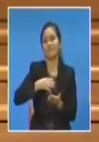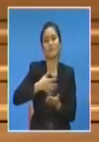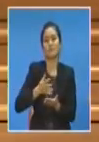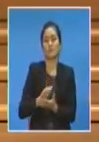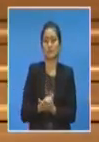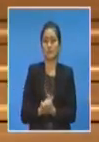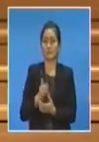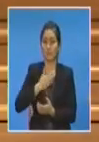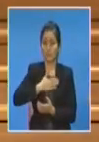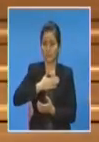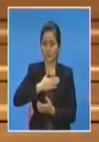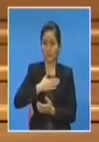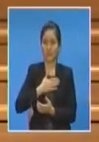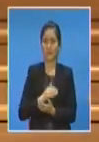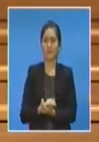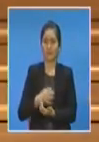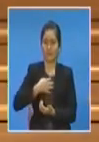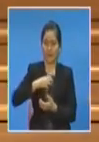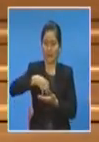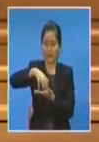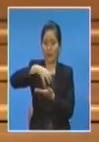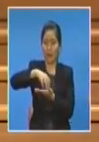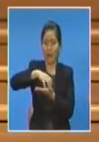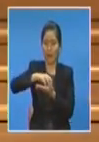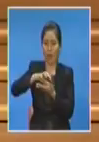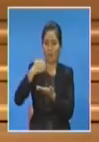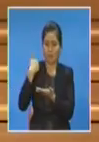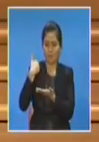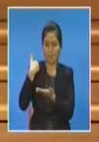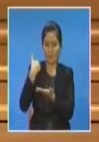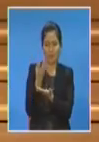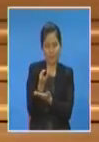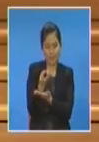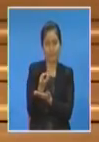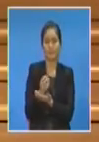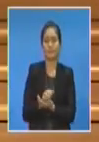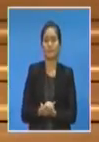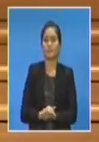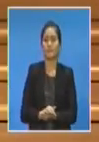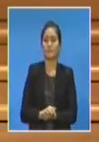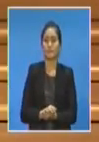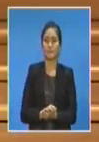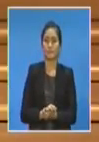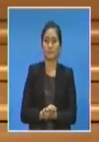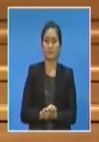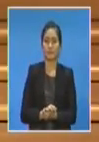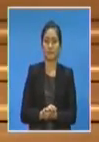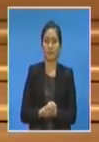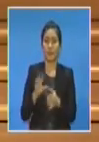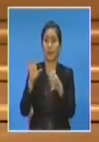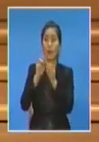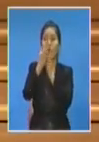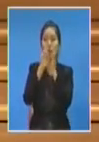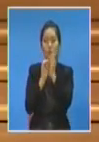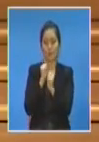ก็ผมมีรายละเอียดที่จะนำเรียนเพิ่มเติมอีกนิดหนึ่งครับว่าระบบที่เราสร้